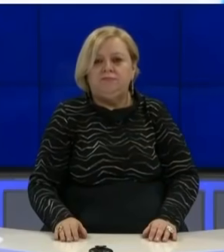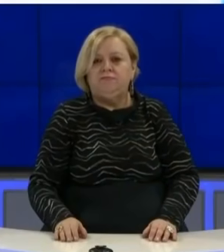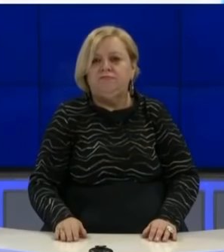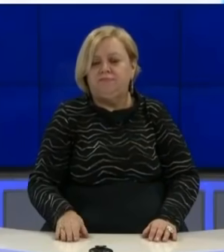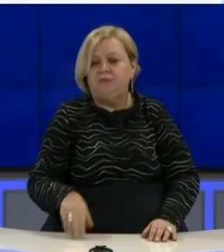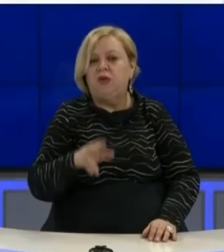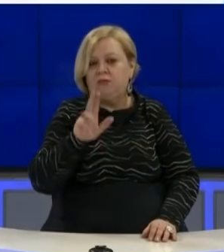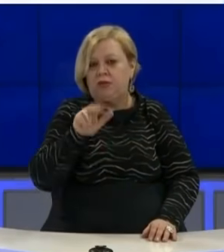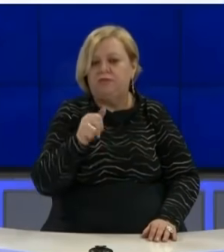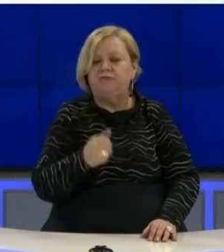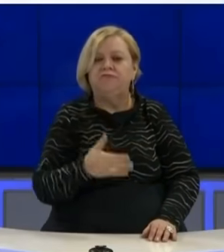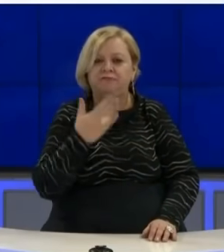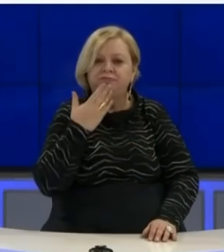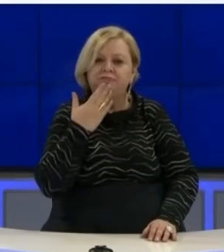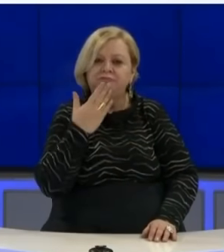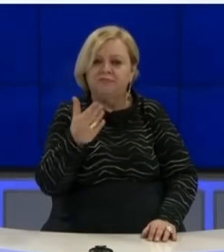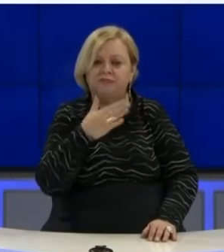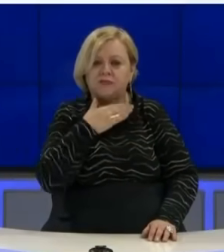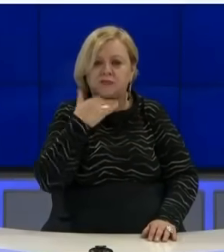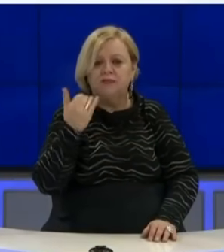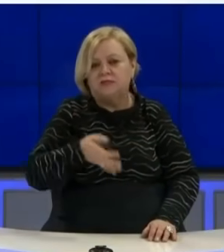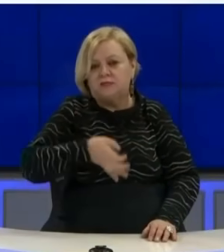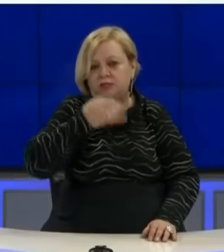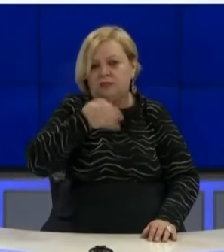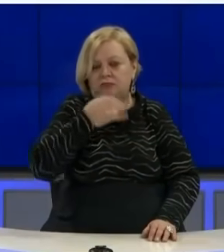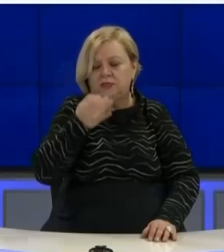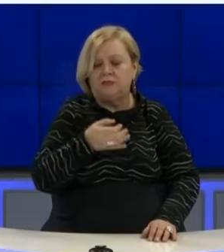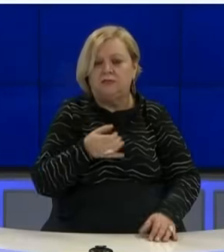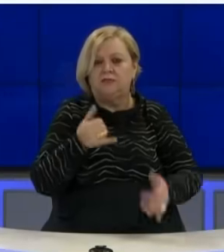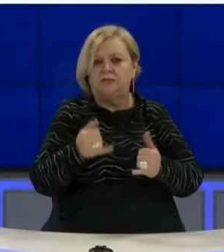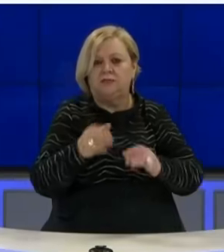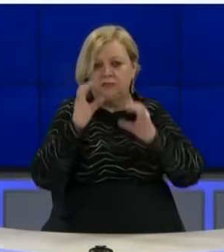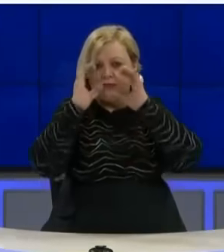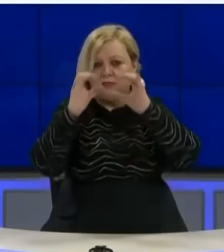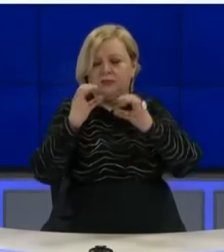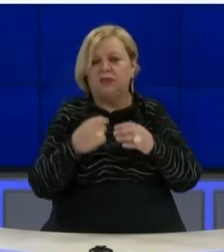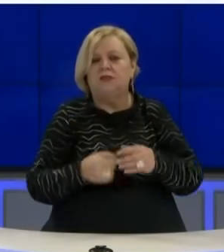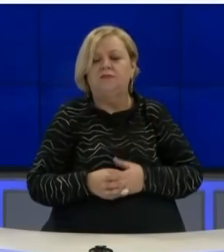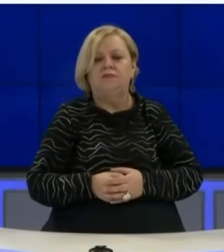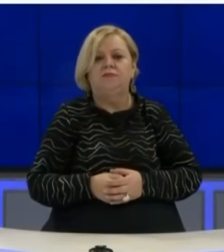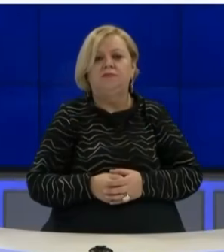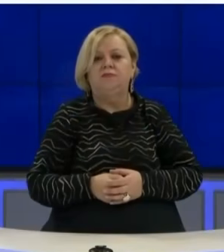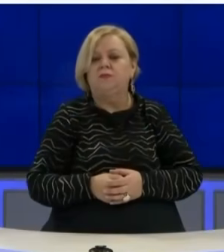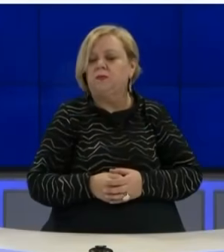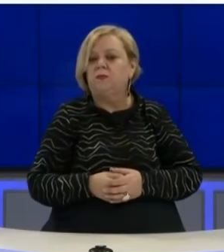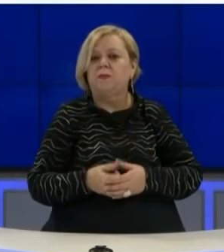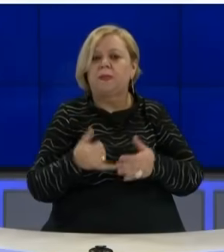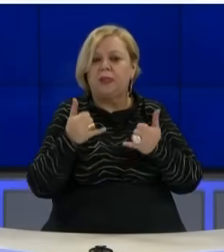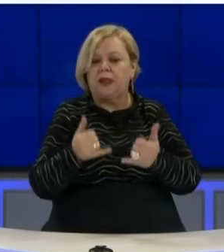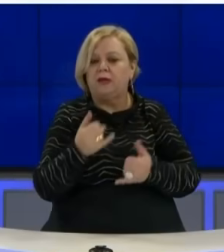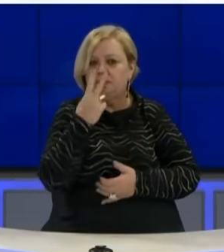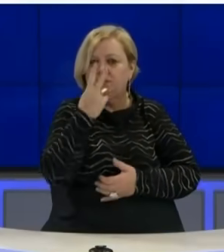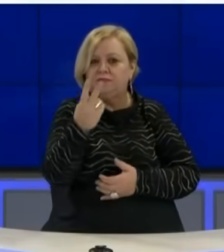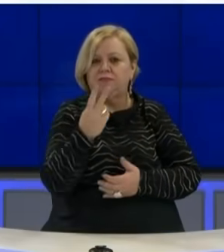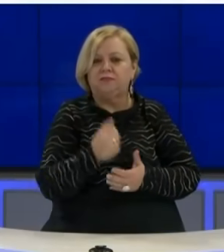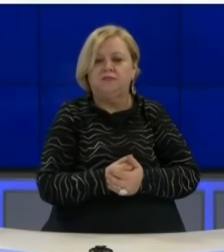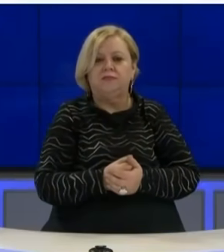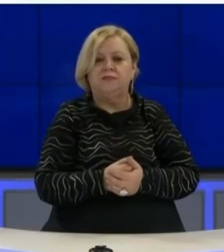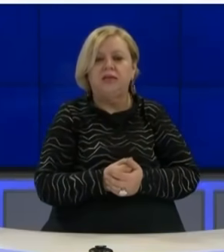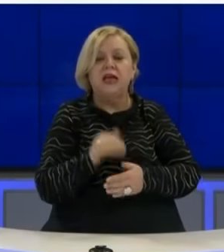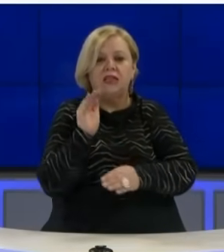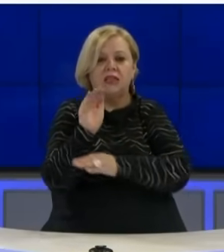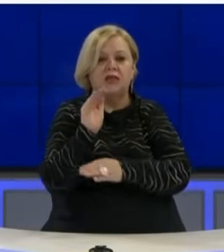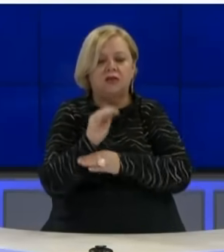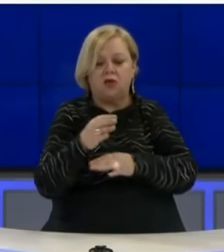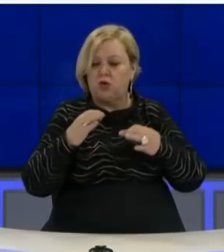Patjetër që po, Valmir, unë të falenderoj shumë për këto informacionet që solle për shikuesit e televizionit publik. Atëherë ndjekim në vazhdim një pjesë të deklaratës